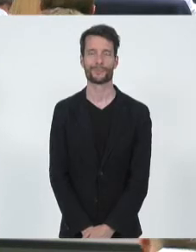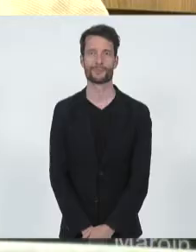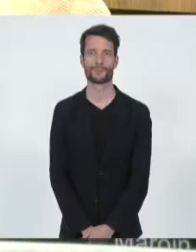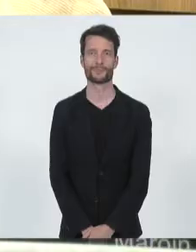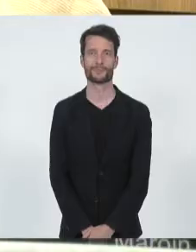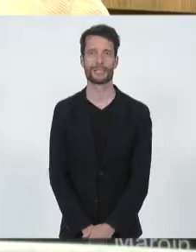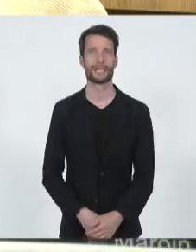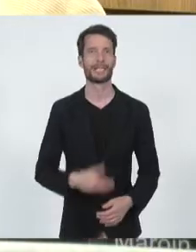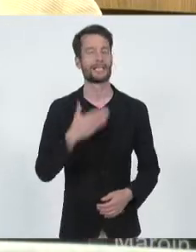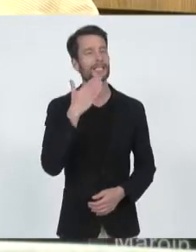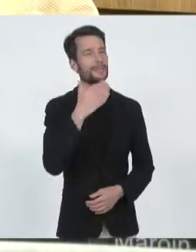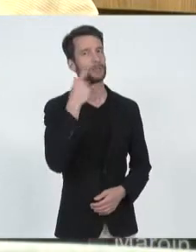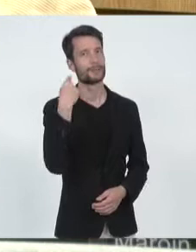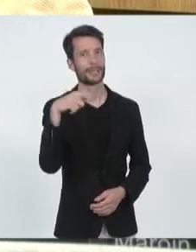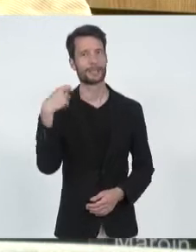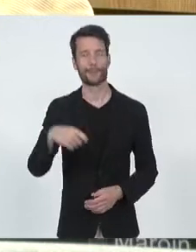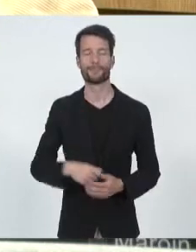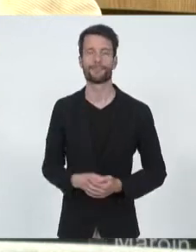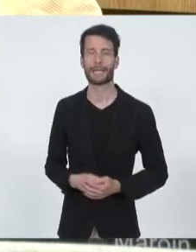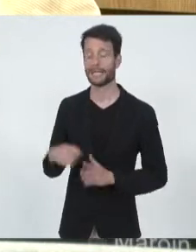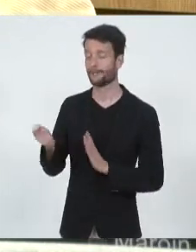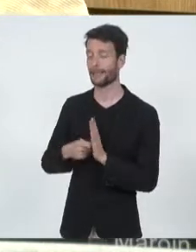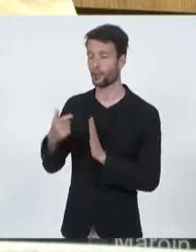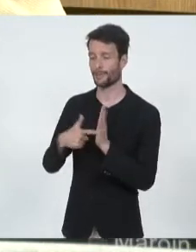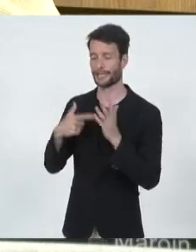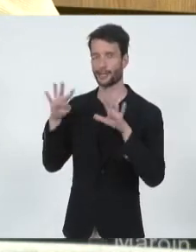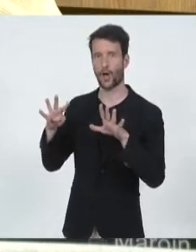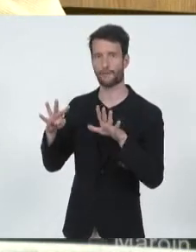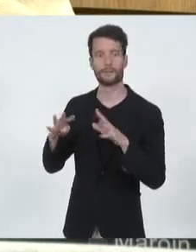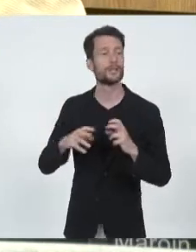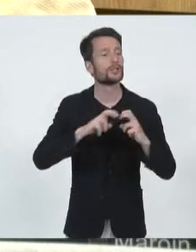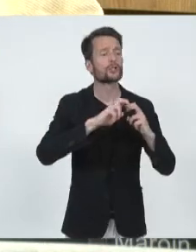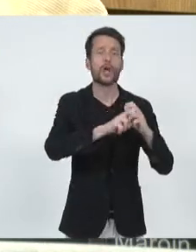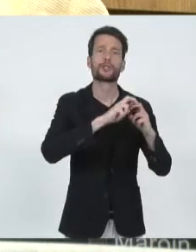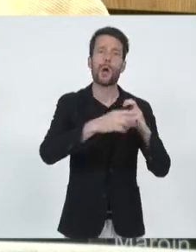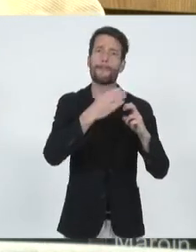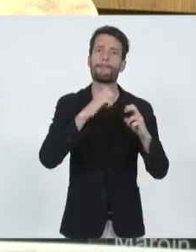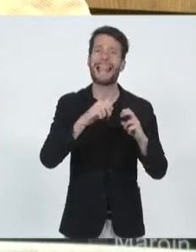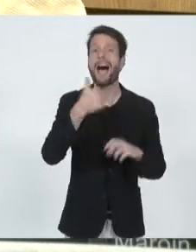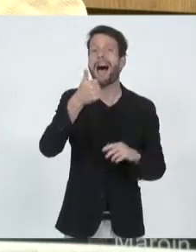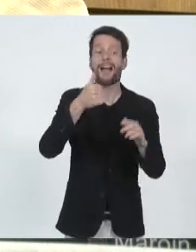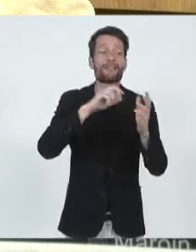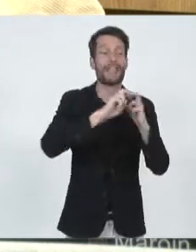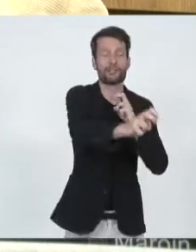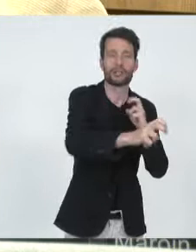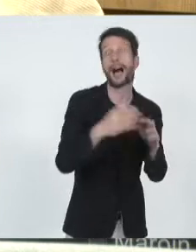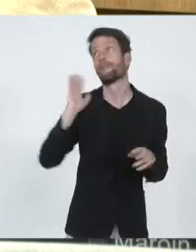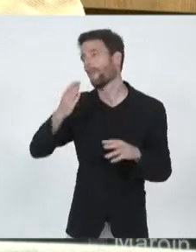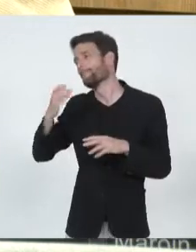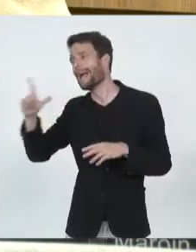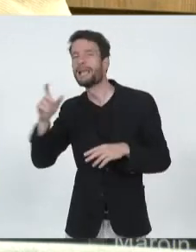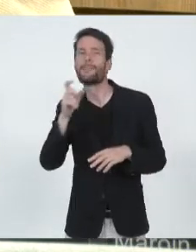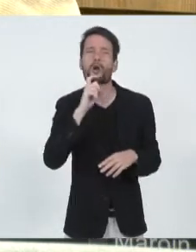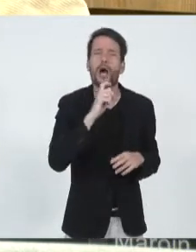Je vous remercie, Monsieur le Président. En 2009, un trajet unitaire sur le réseau de transport de la MEL, qui n'était d'ailleurs pas encore la MEL,